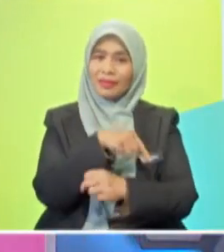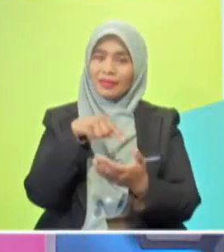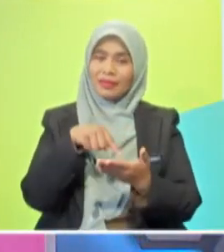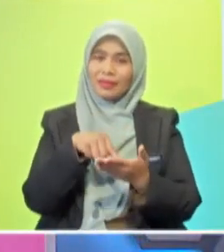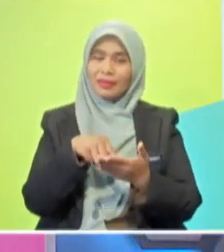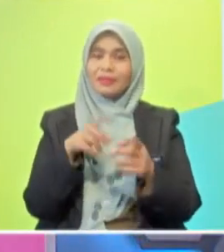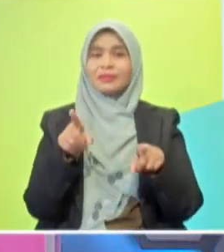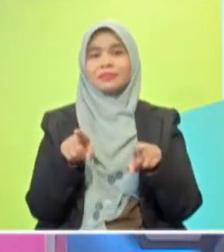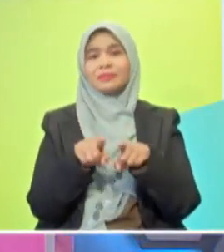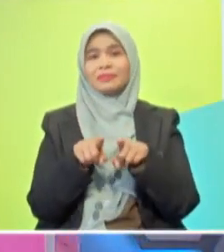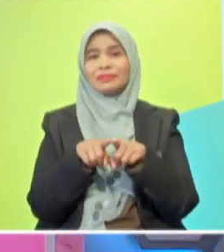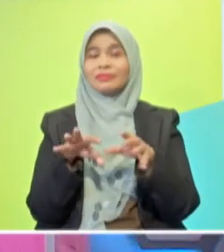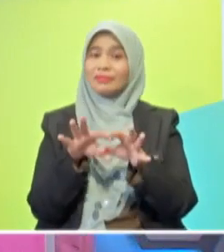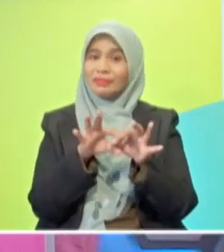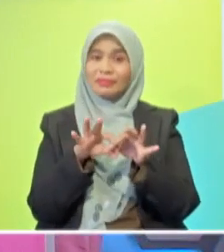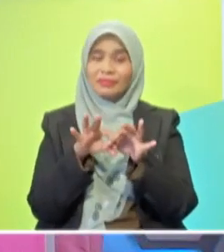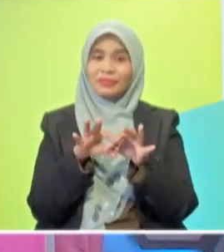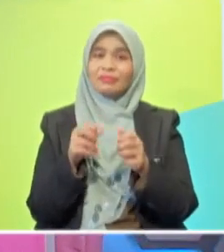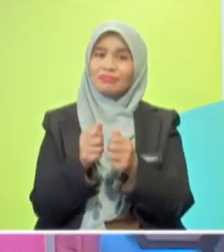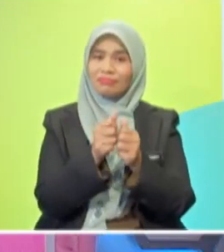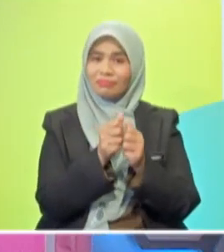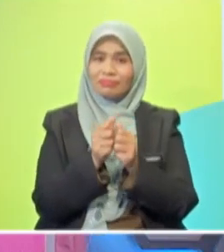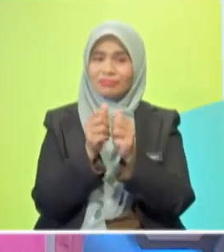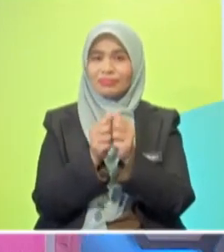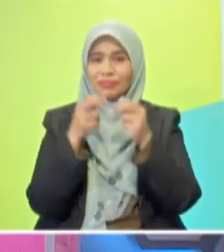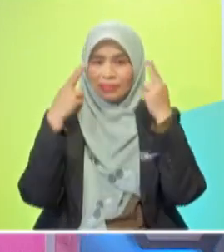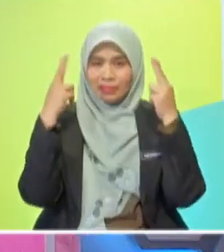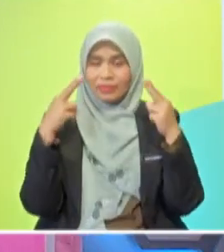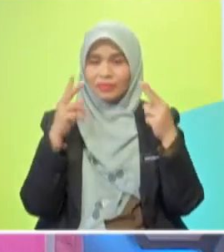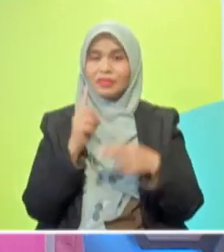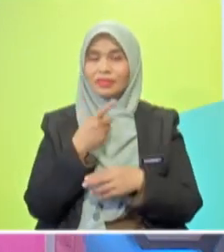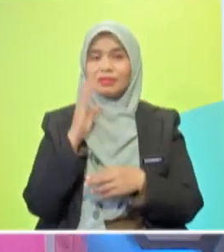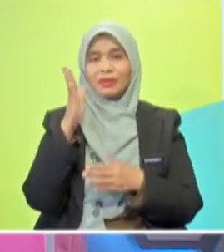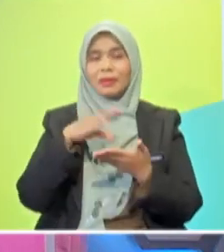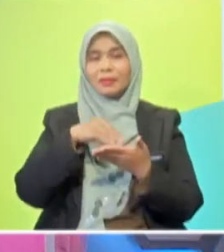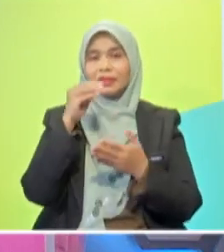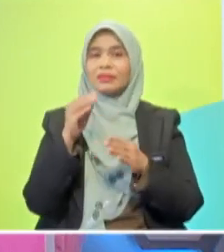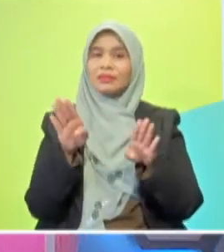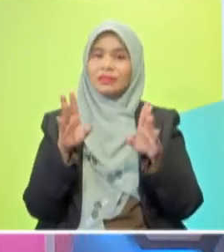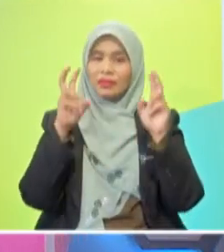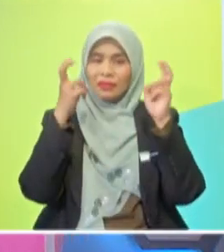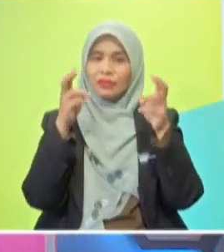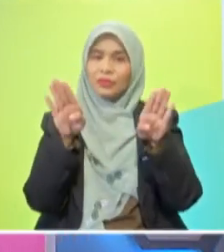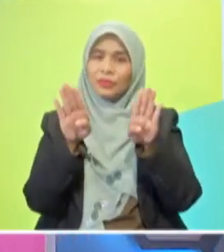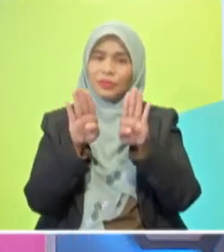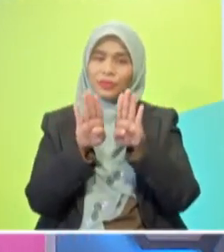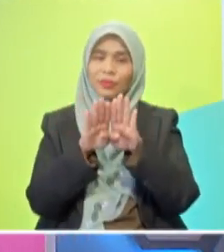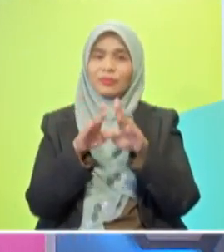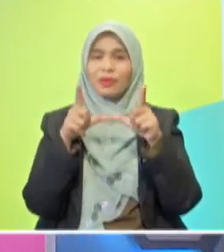jom sama-sama dengan Ustazah untuk kita belajar tajuk Tutuplah Auratmu, bidang adab,